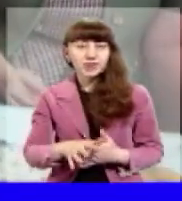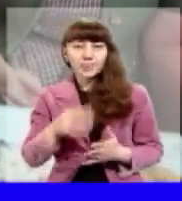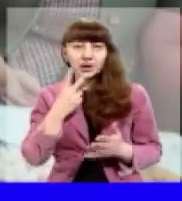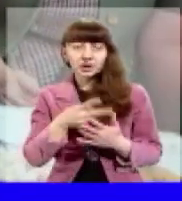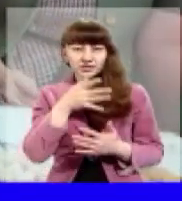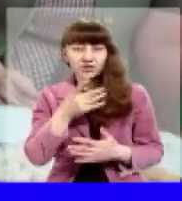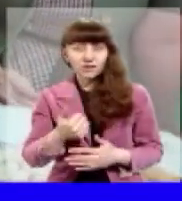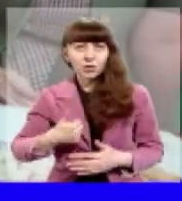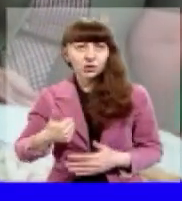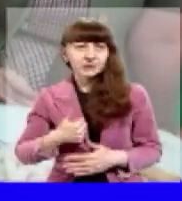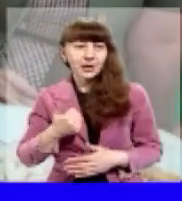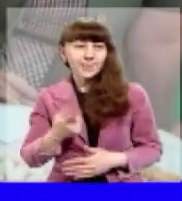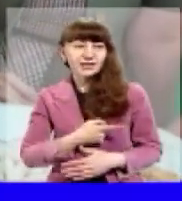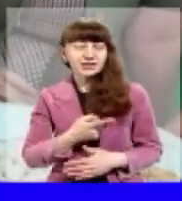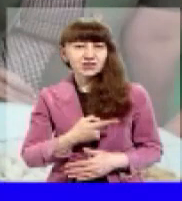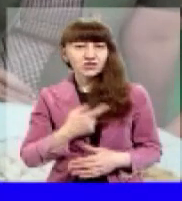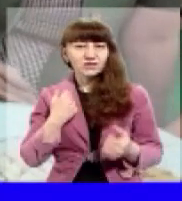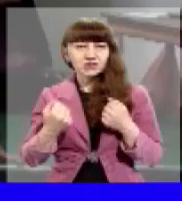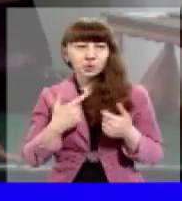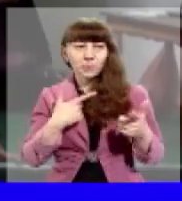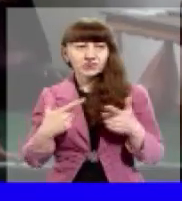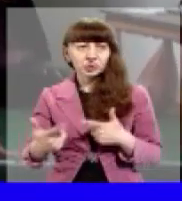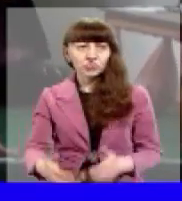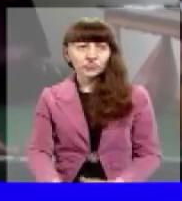воинском мастерстве, отличную физическую и